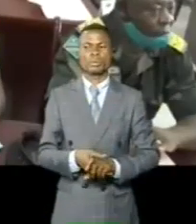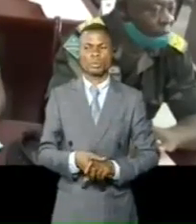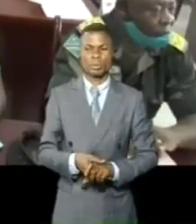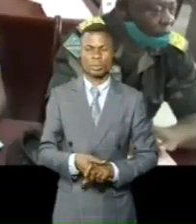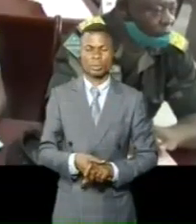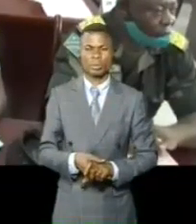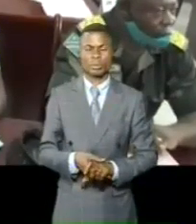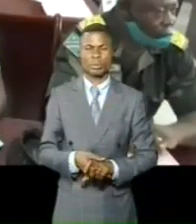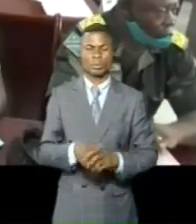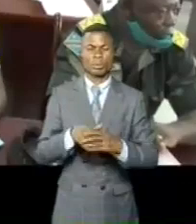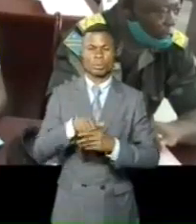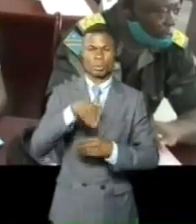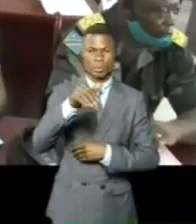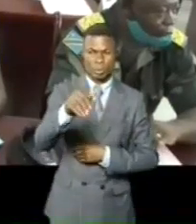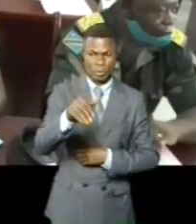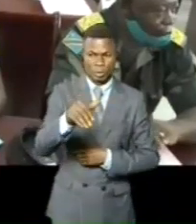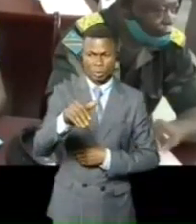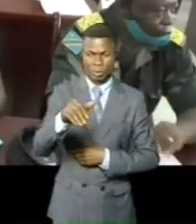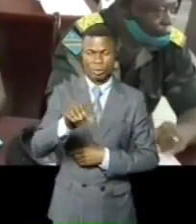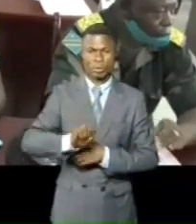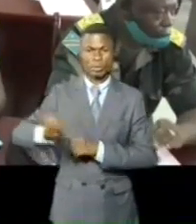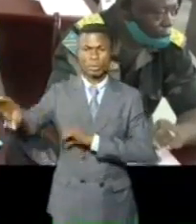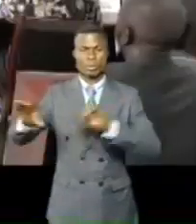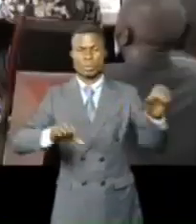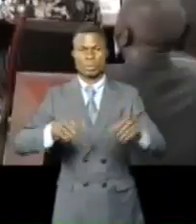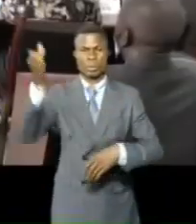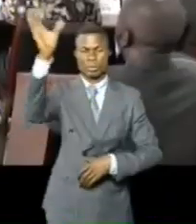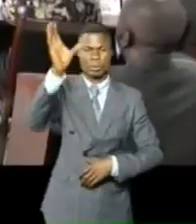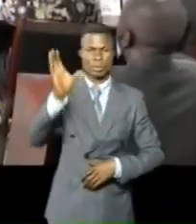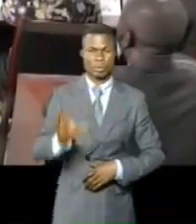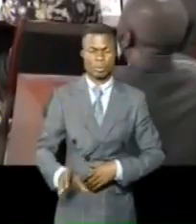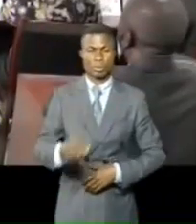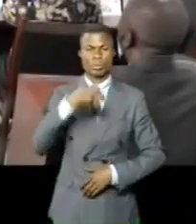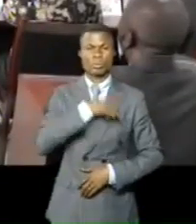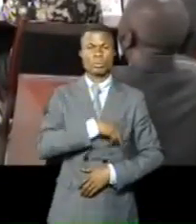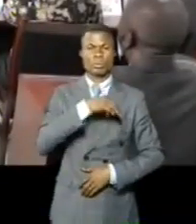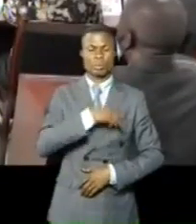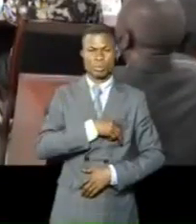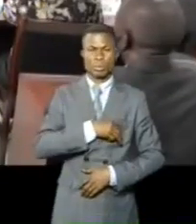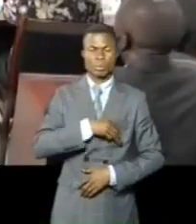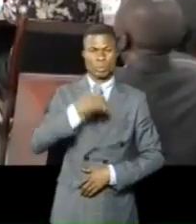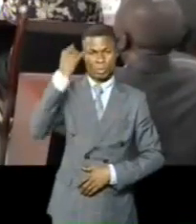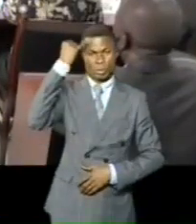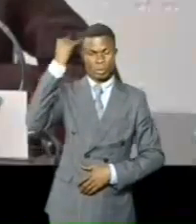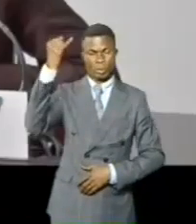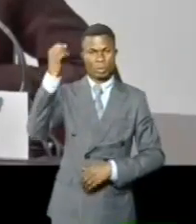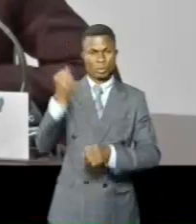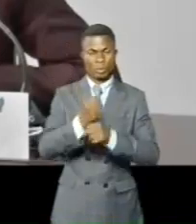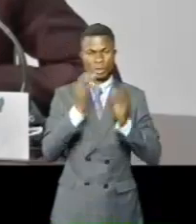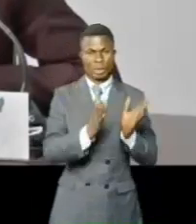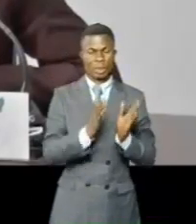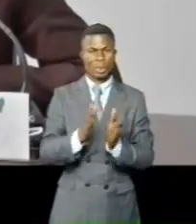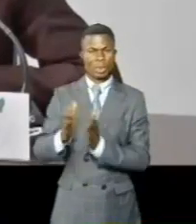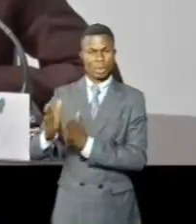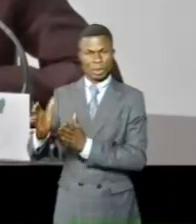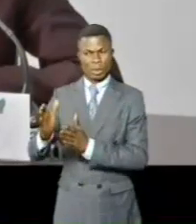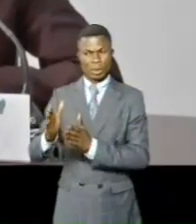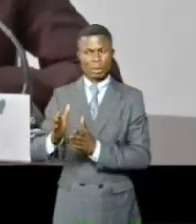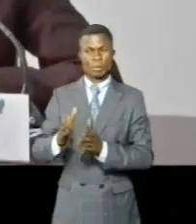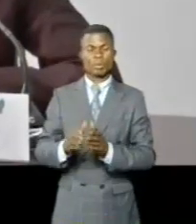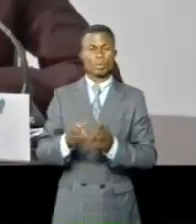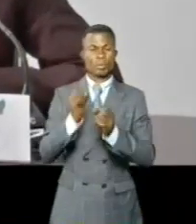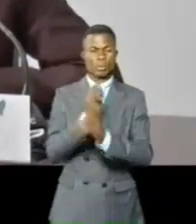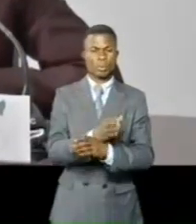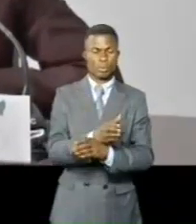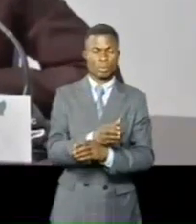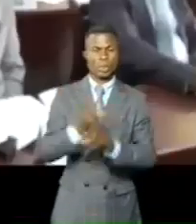Dès la sortie de son déploiement dans les Congo central, la mission initiée à l'issue des travaux préparatoires à la mise en place